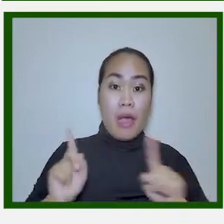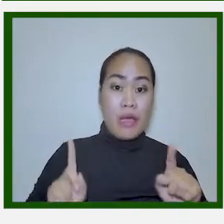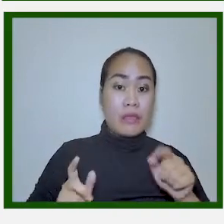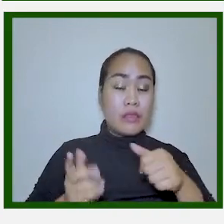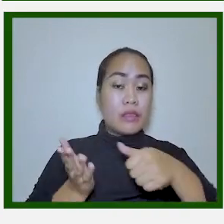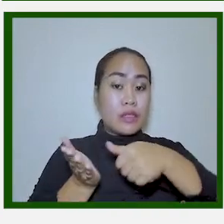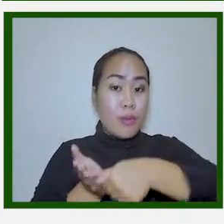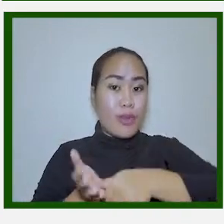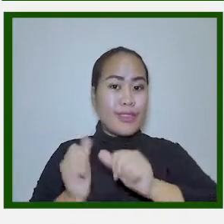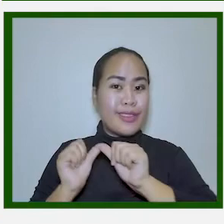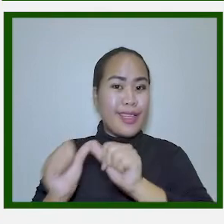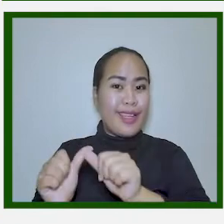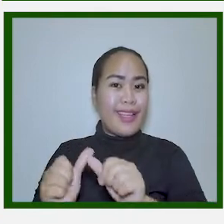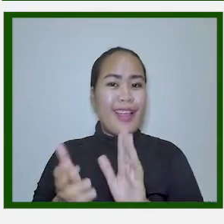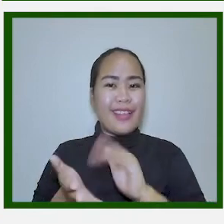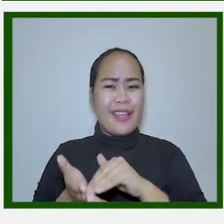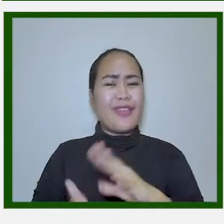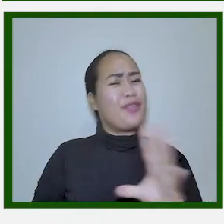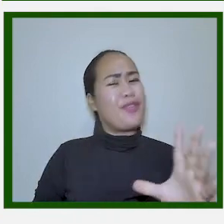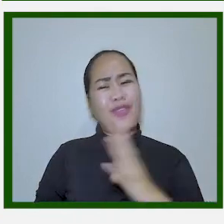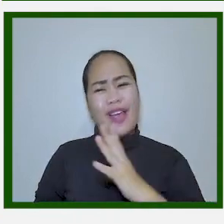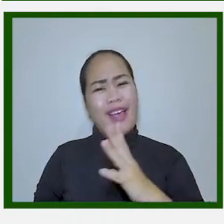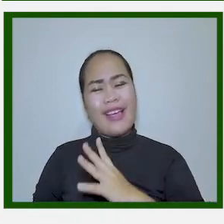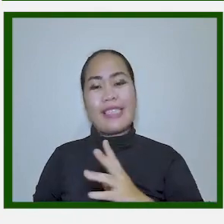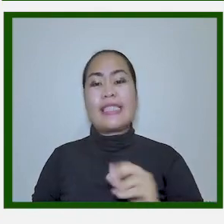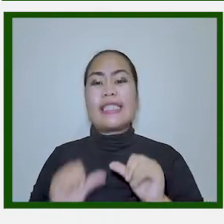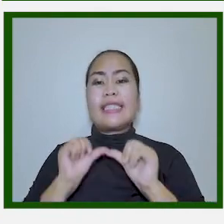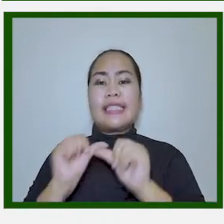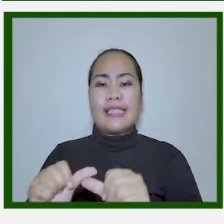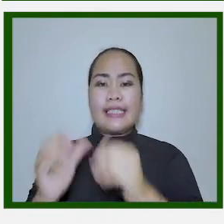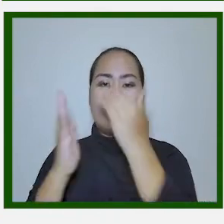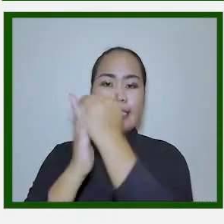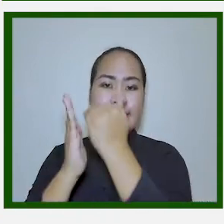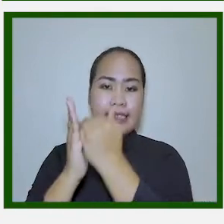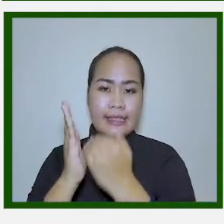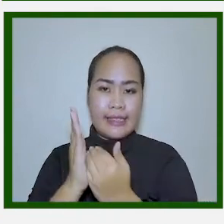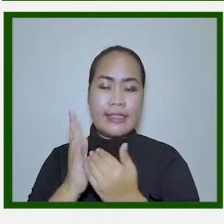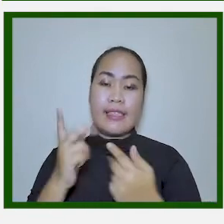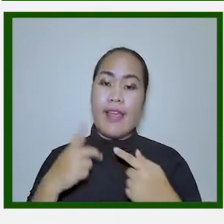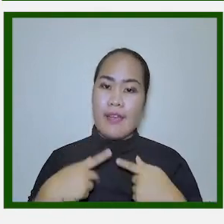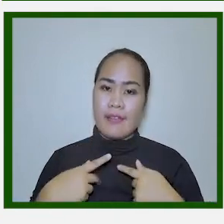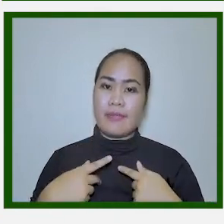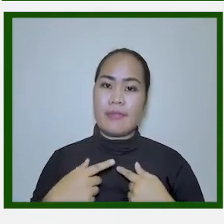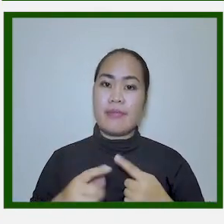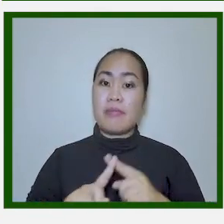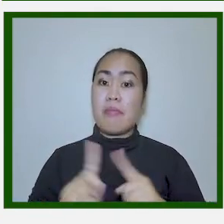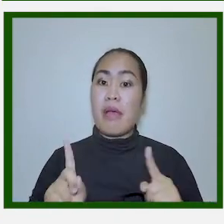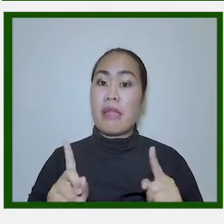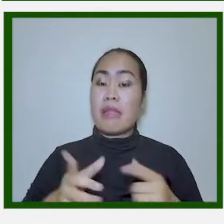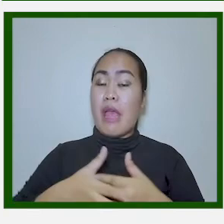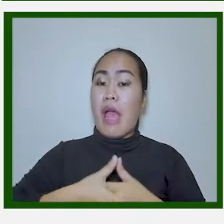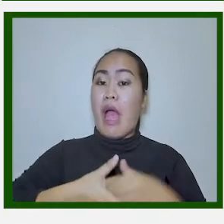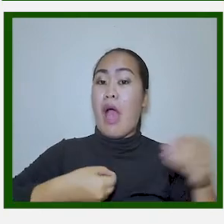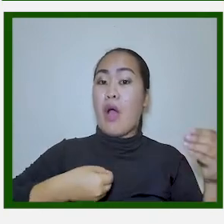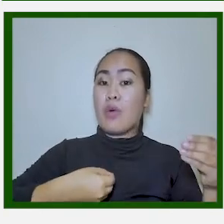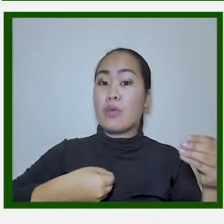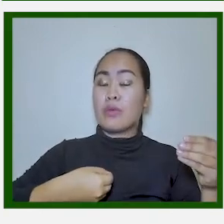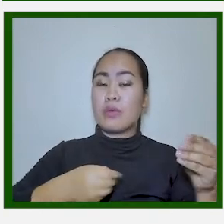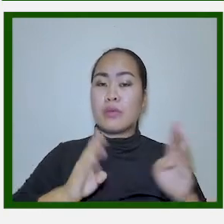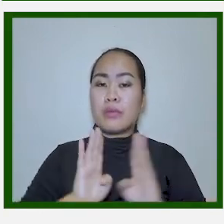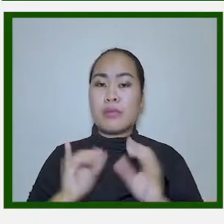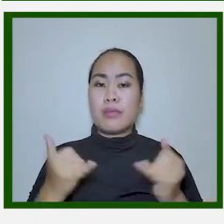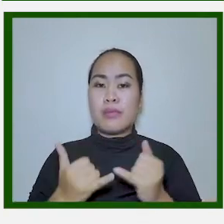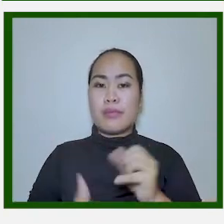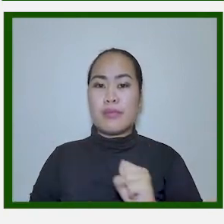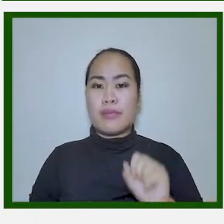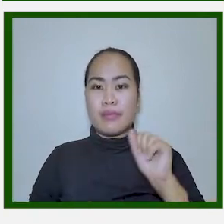dito. Pero kung nasa labas na ho ng Pasig, hindi na ho namin, or nasa labas na ho ng Barangay San Antonio, hindi na ho namin mapapangako, may ahatid pa namin